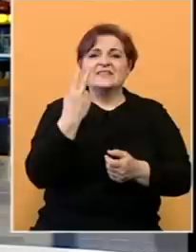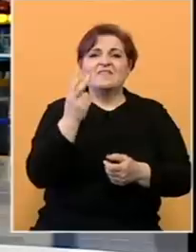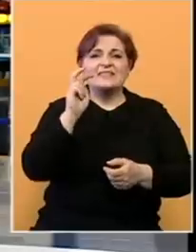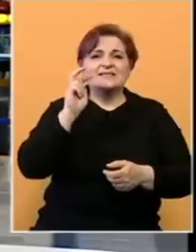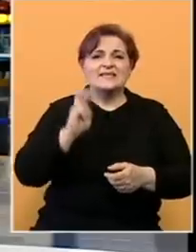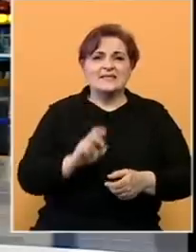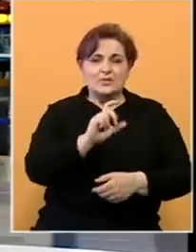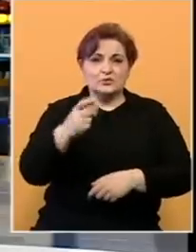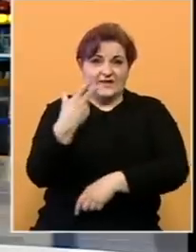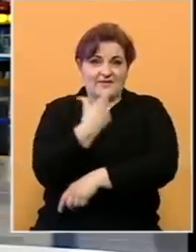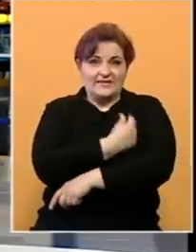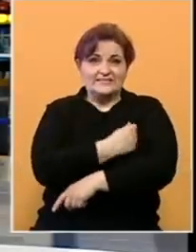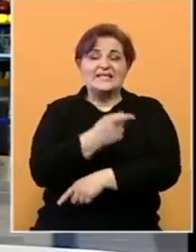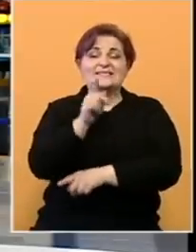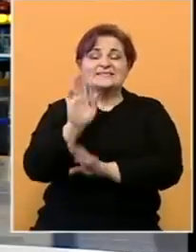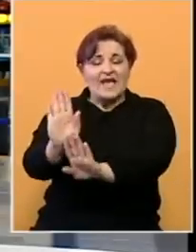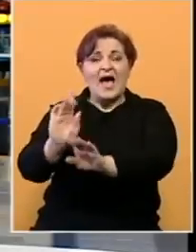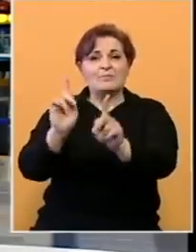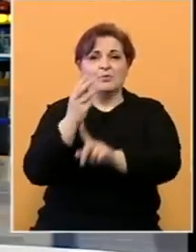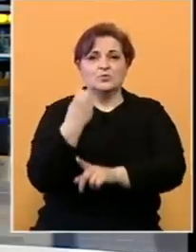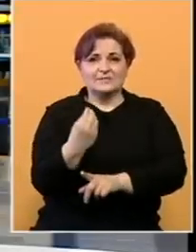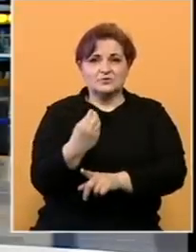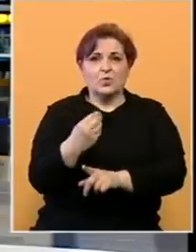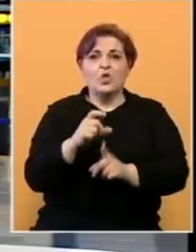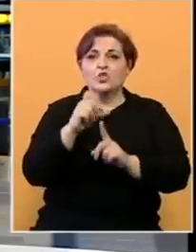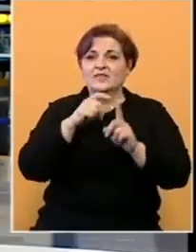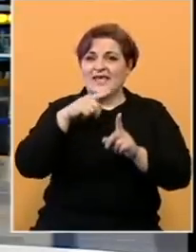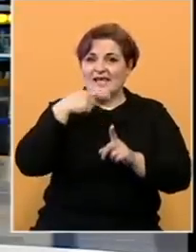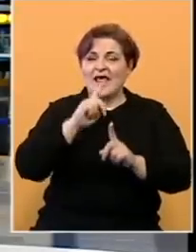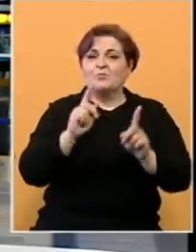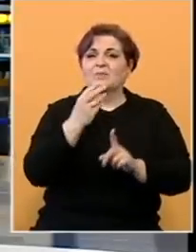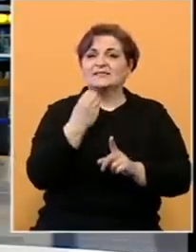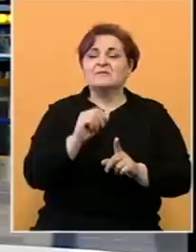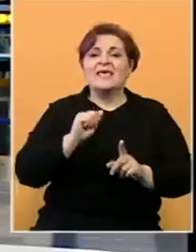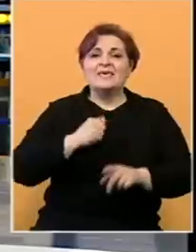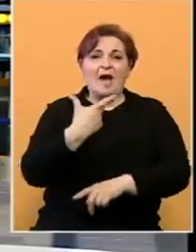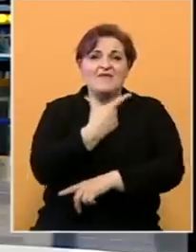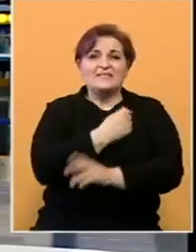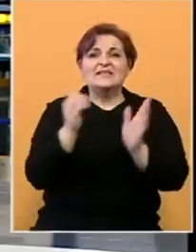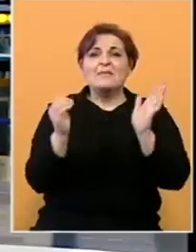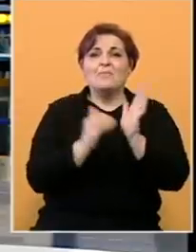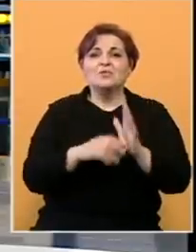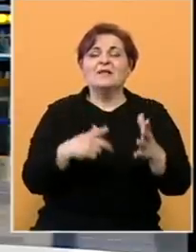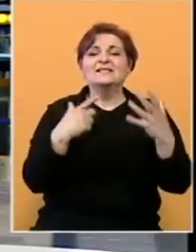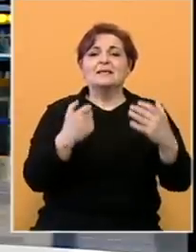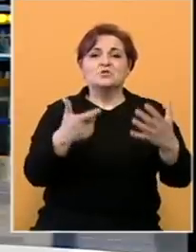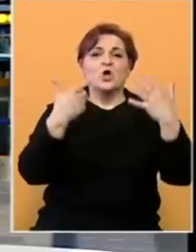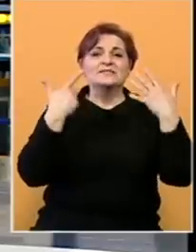preuzeti 20.000 doza vakcina za Republiku Srpsku. Dodik je rekao kako Republika Srpska ima vakcina potrebnih